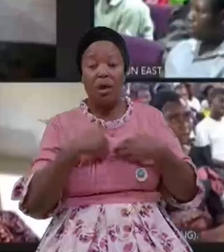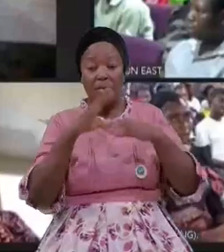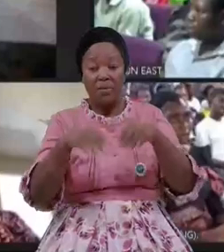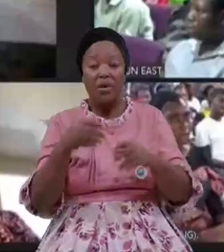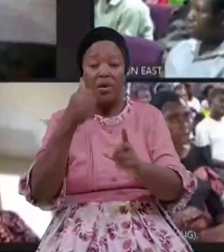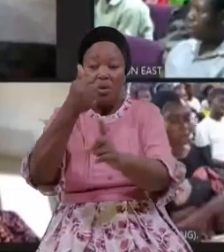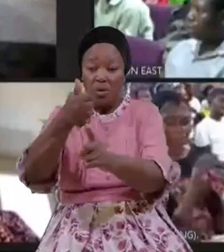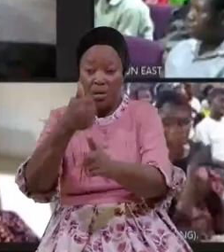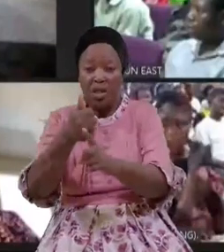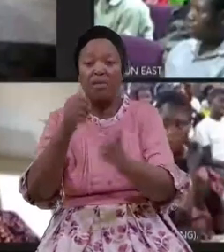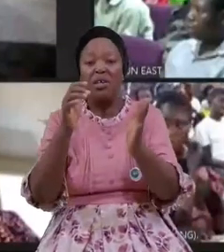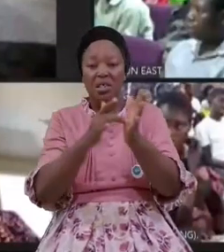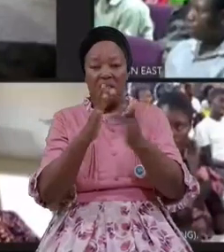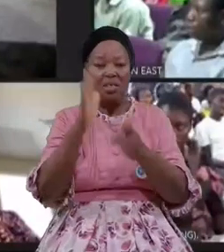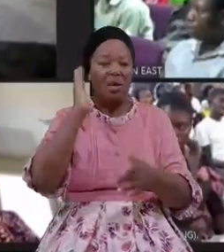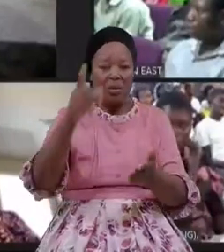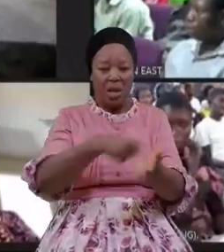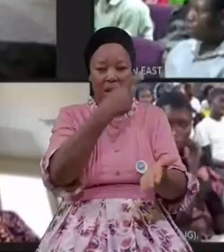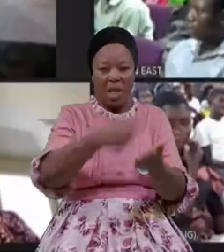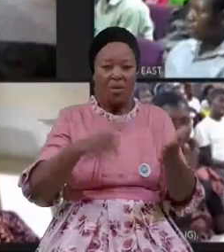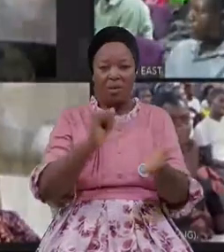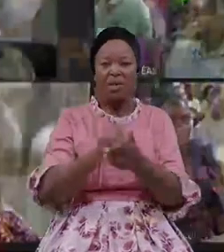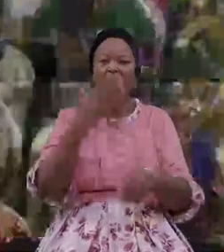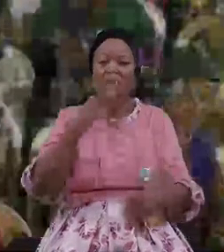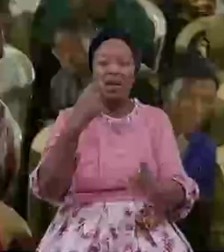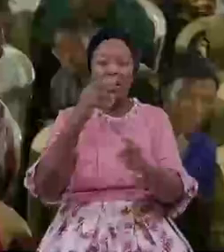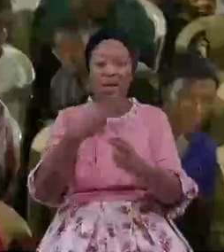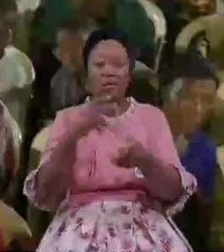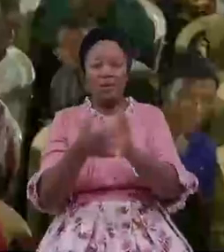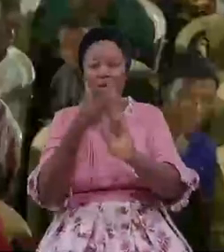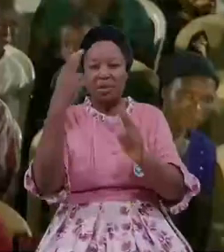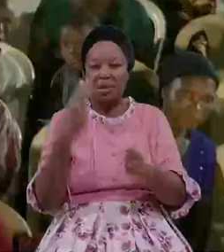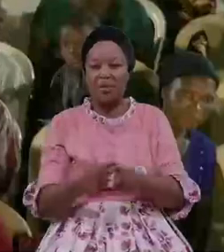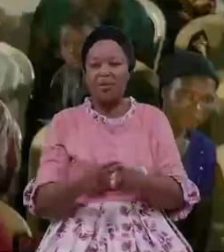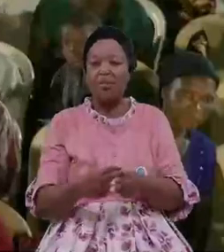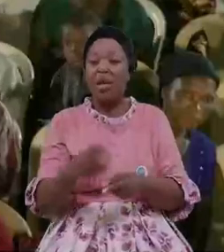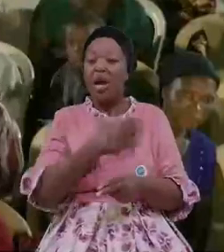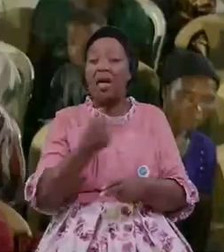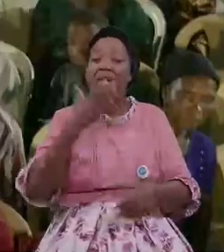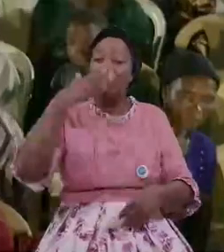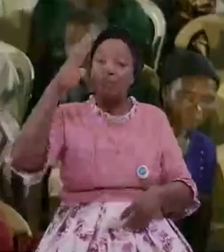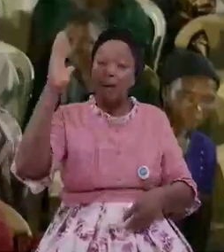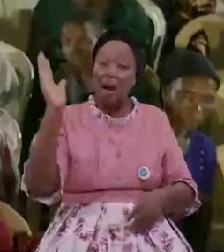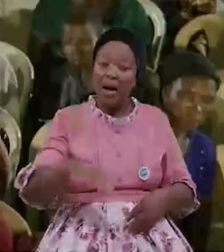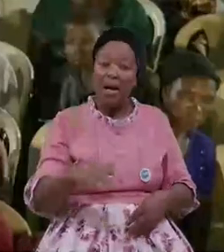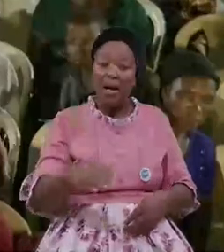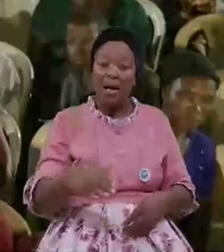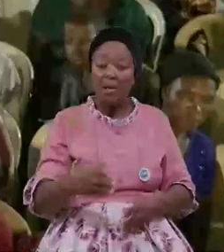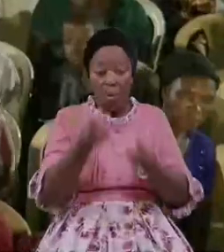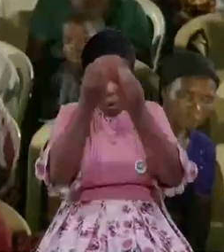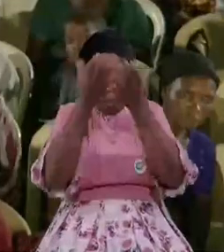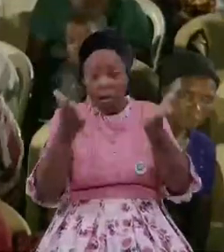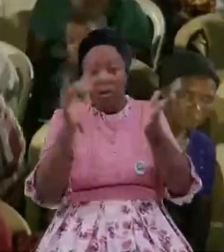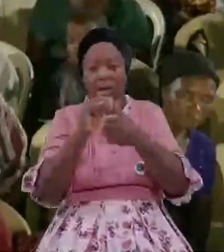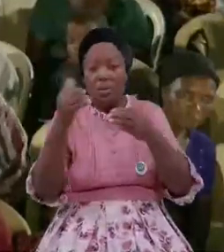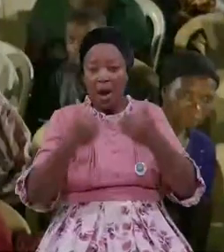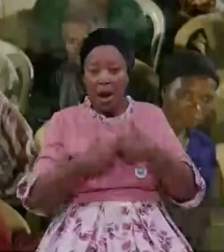donné Jésus va l'effacer et la mauvaise opinion